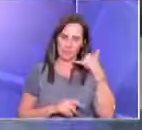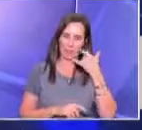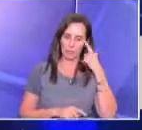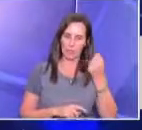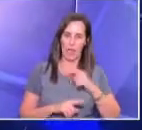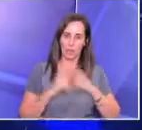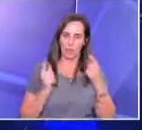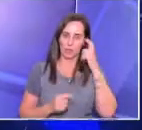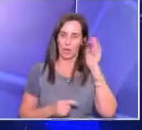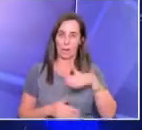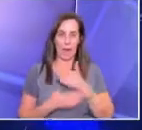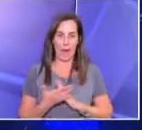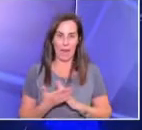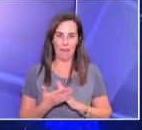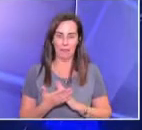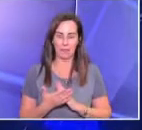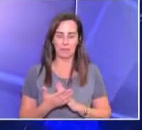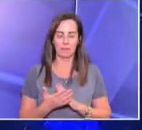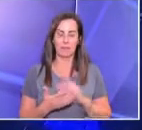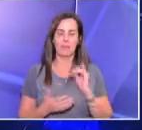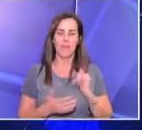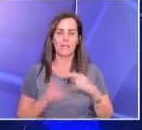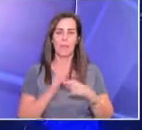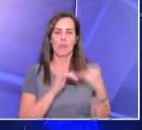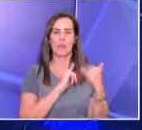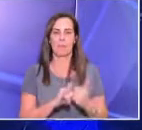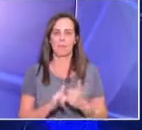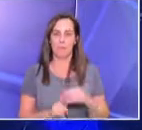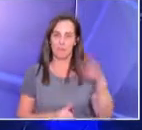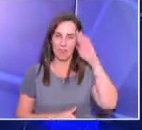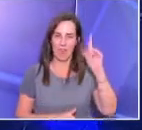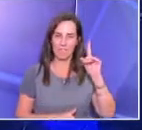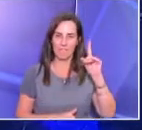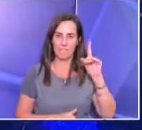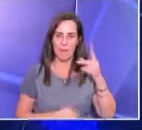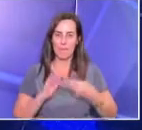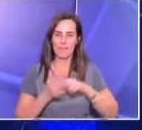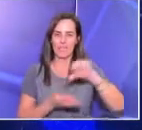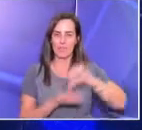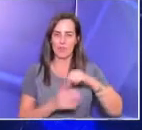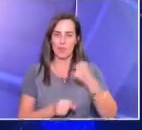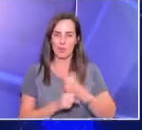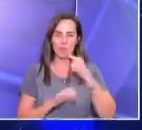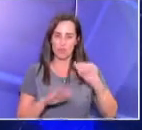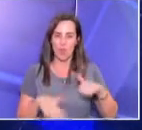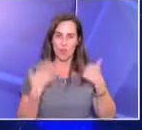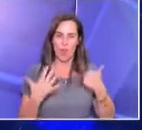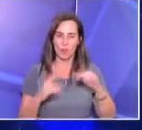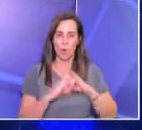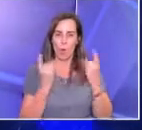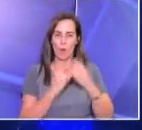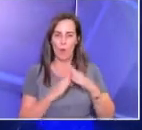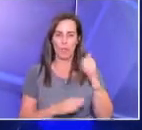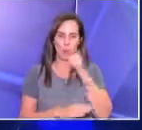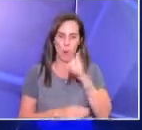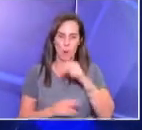בבקשה. אני חושבת שגם חלק מזה הוא איזה מודל מביאים, ובחיפה, מתכננת ערים, שעושה במשך 6 שנים, חוגי בית,